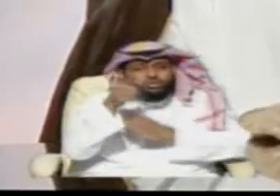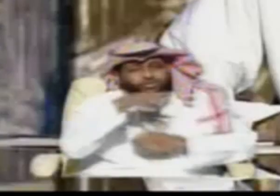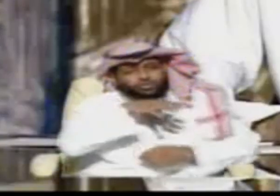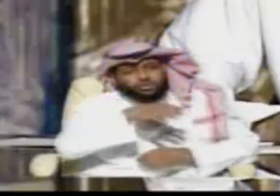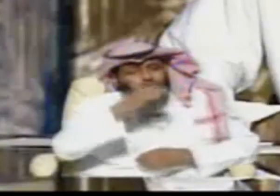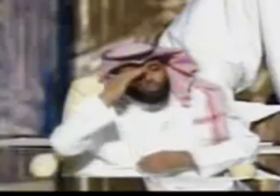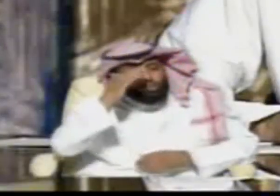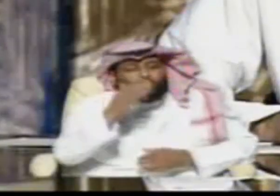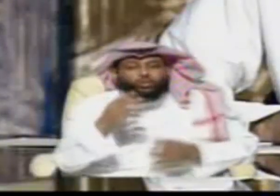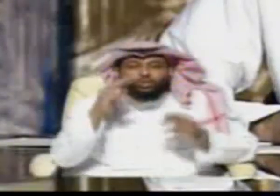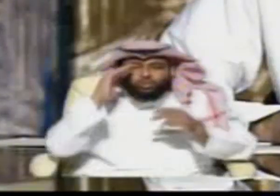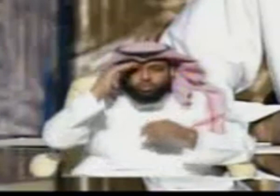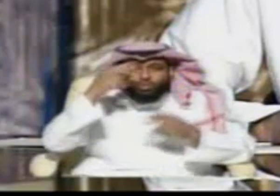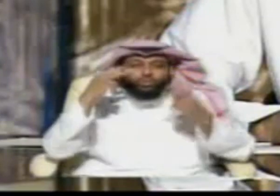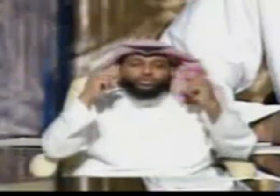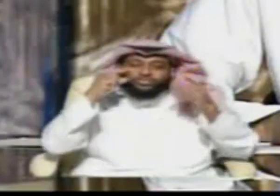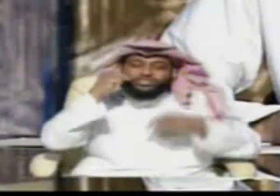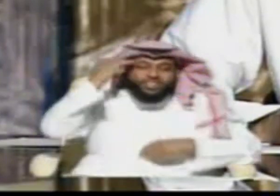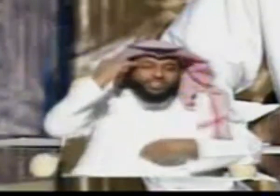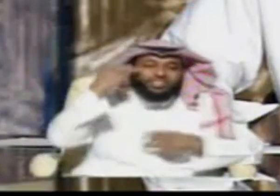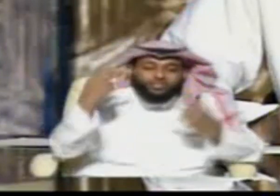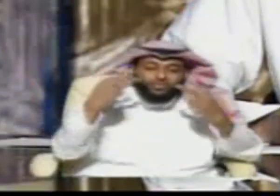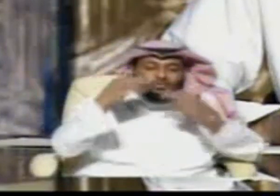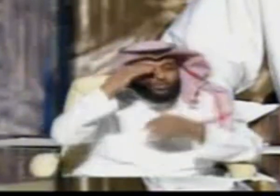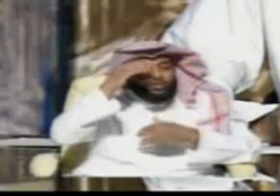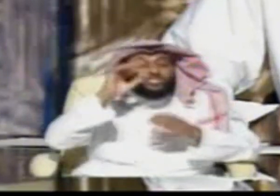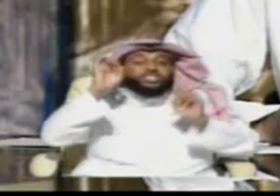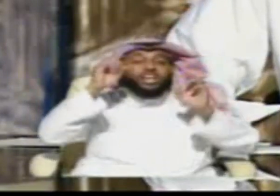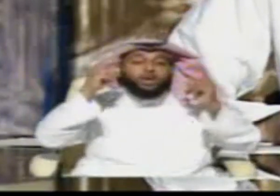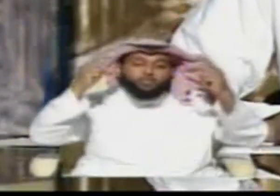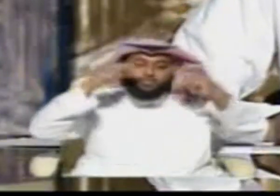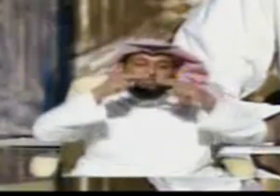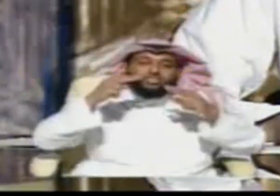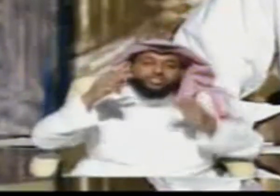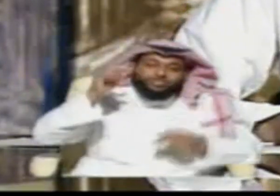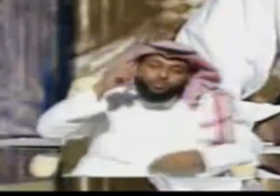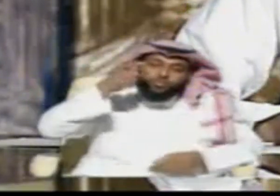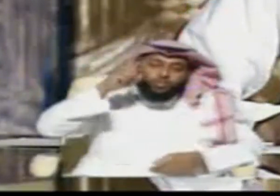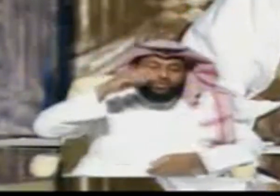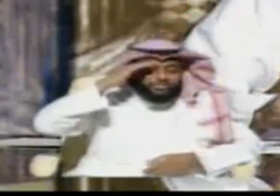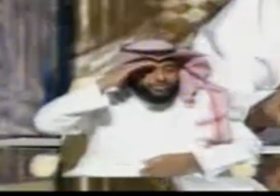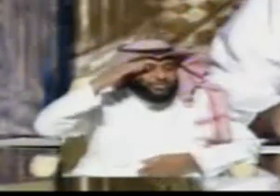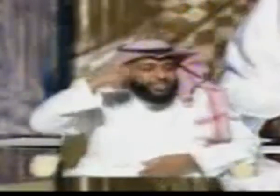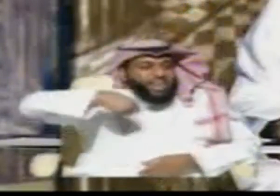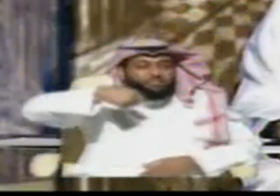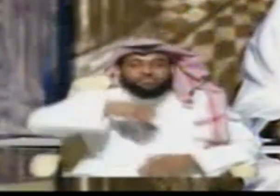لكم متابعي هذه الحلقة، حتى الملتقى بكم في حلقة غد، نستودعكم الله، والسلام عليكم ورحمة الله